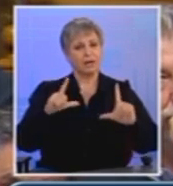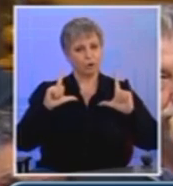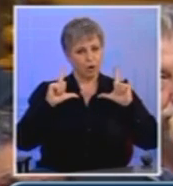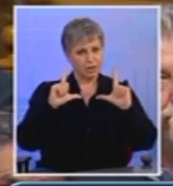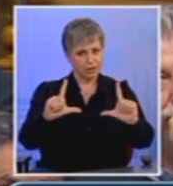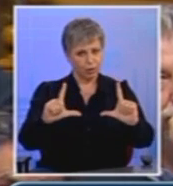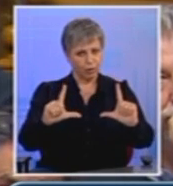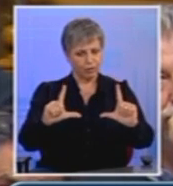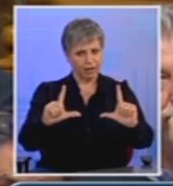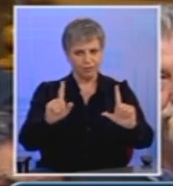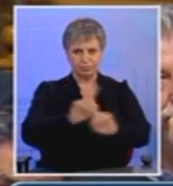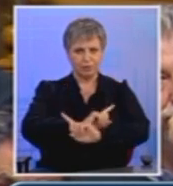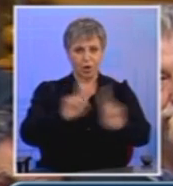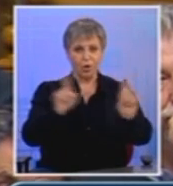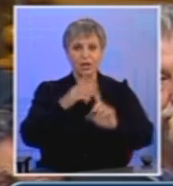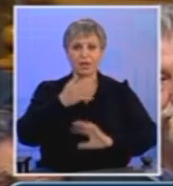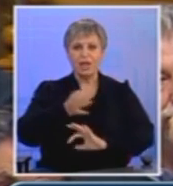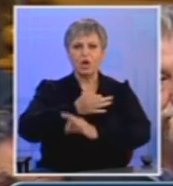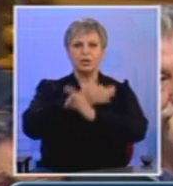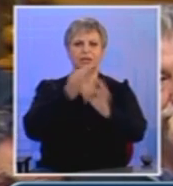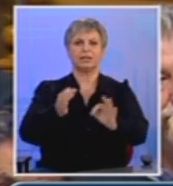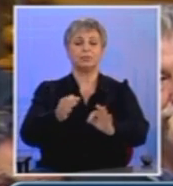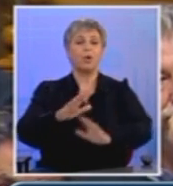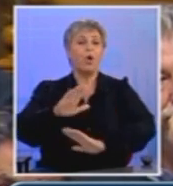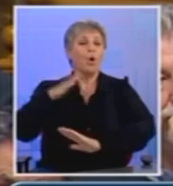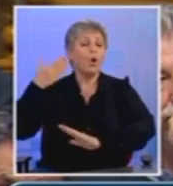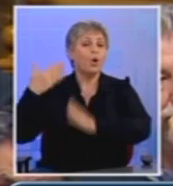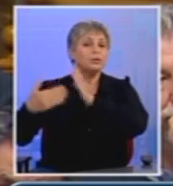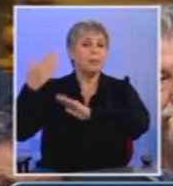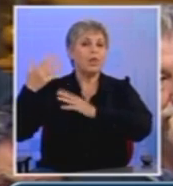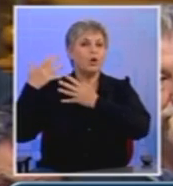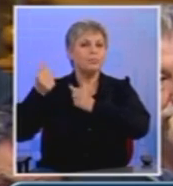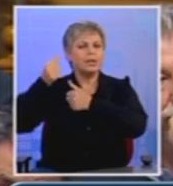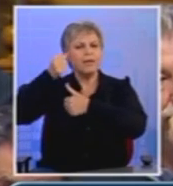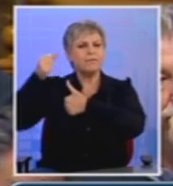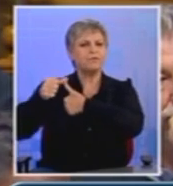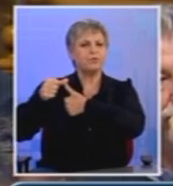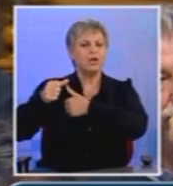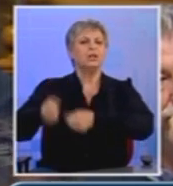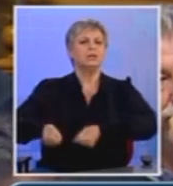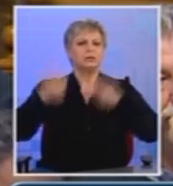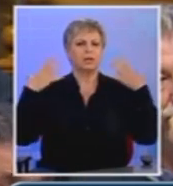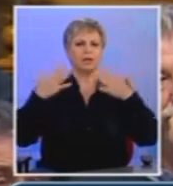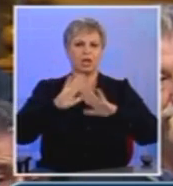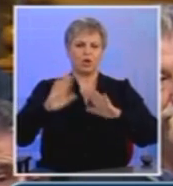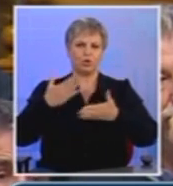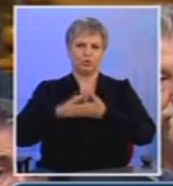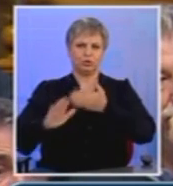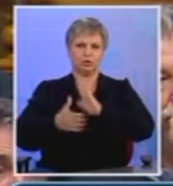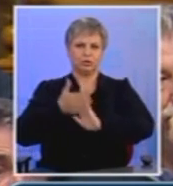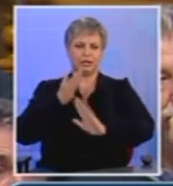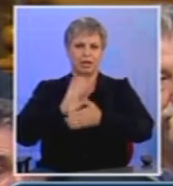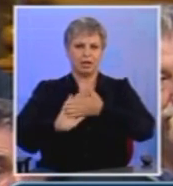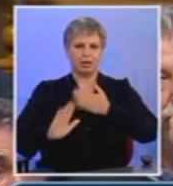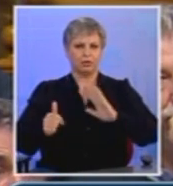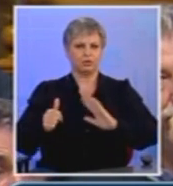πολύ σύντομα θα διαψευστούν το παλιό έχει τελειώσει σε αυτή τη χώρα έχει τελειώσει μαζί με τις επιλογές που έκανε στο